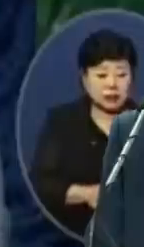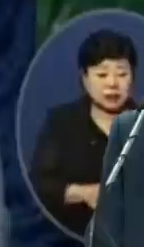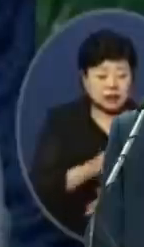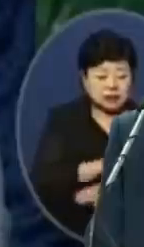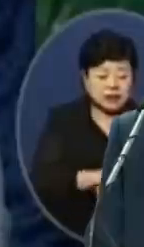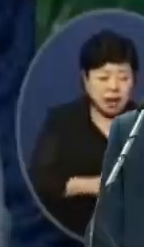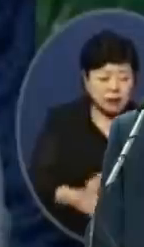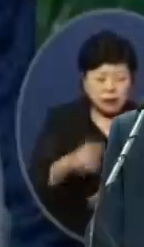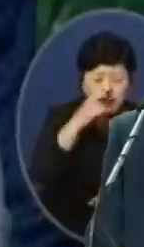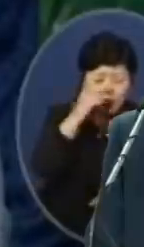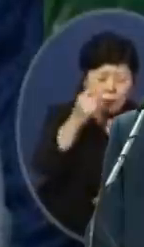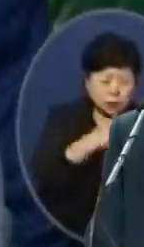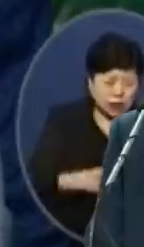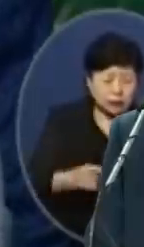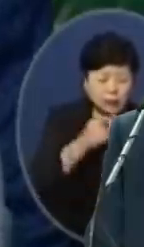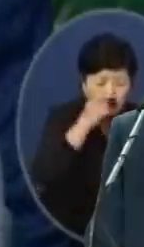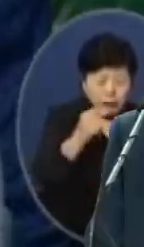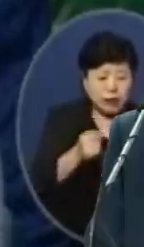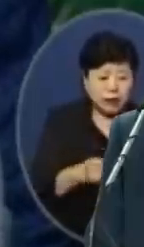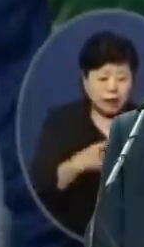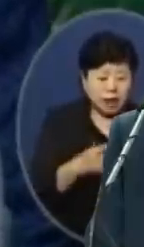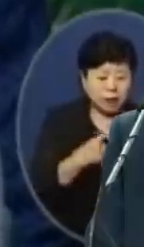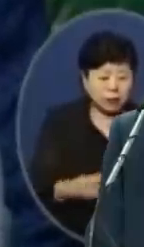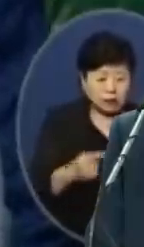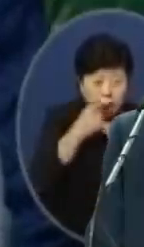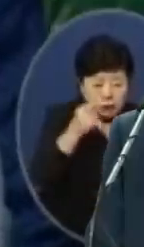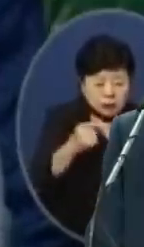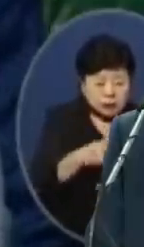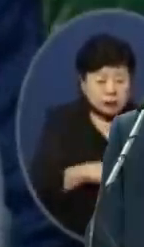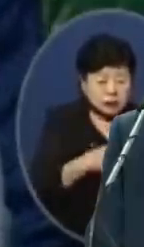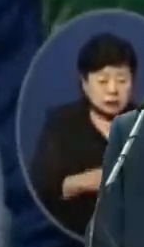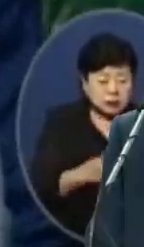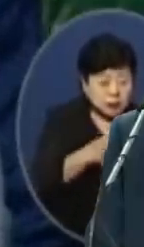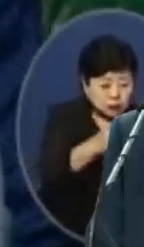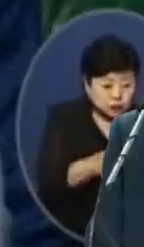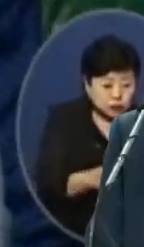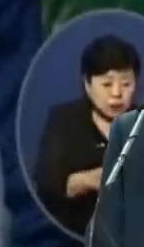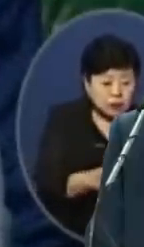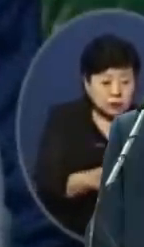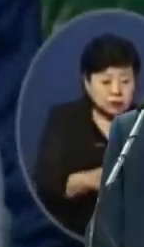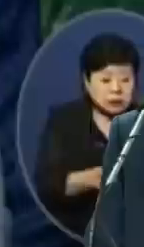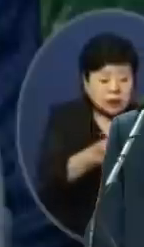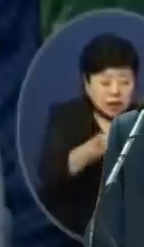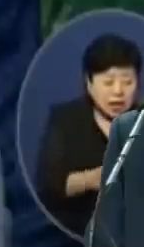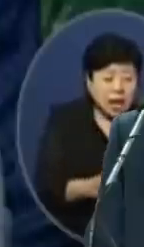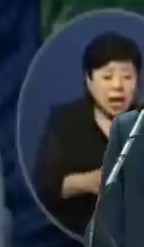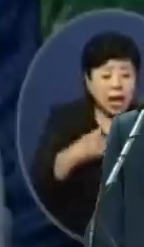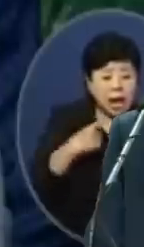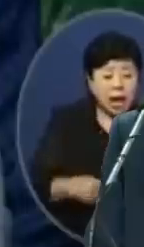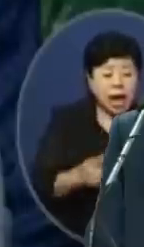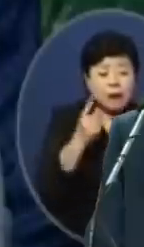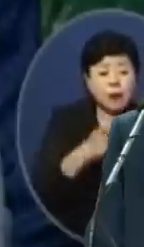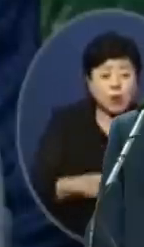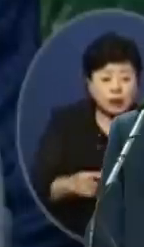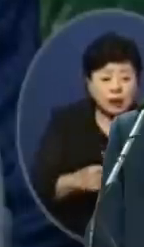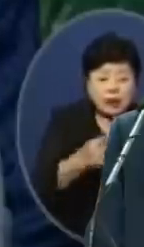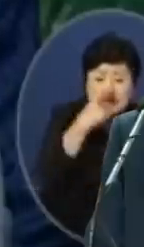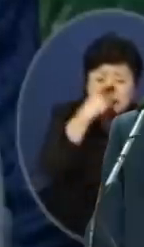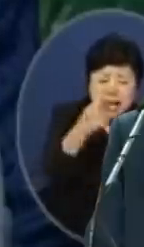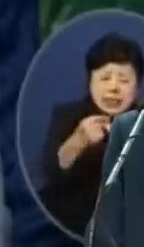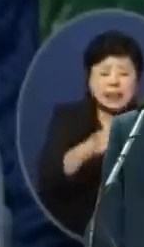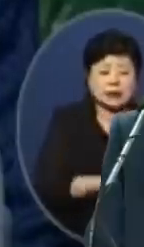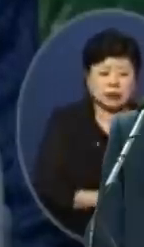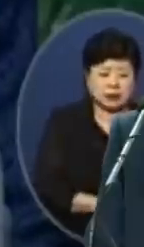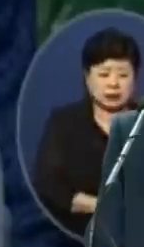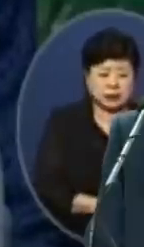날선 검보다 예리하다고 하니까 의사 선생님의 수술하는 그 수술 칼보다 더 예리하지